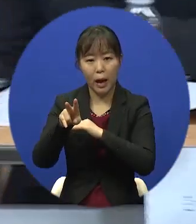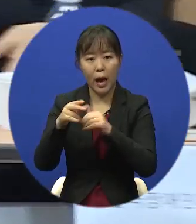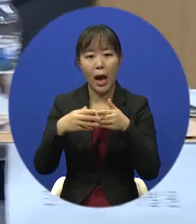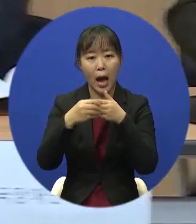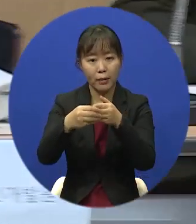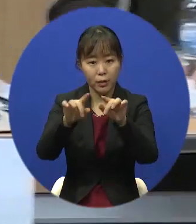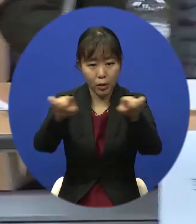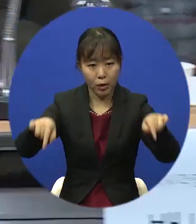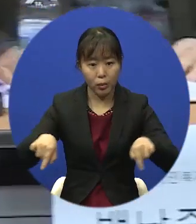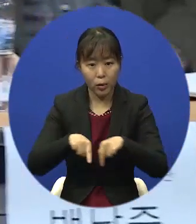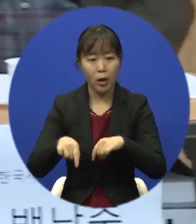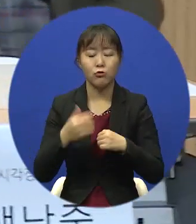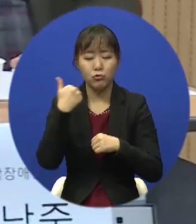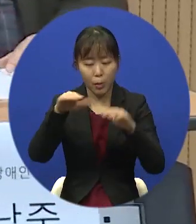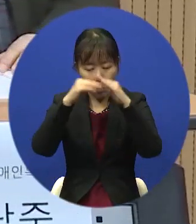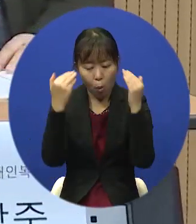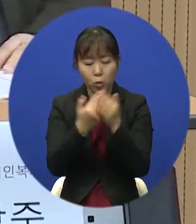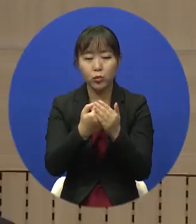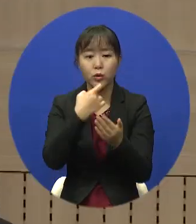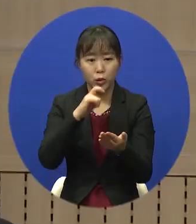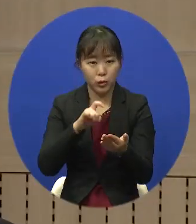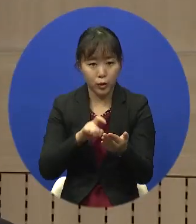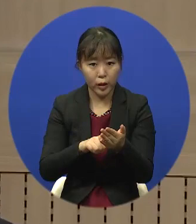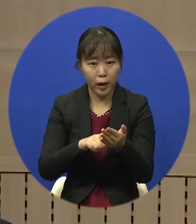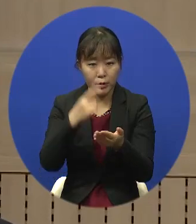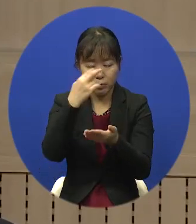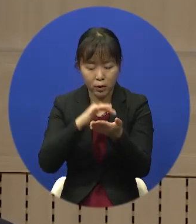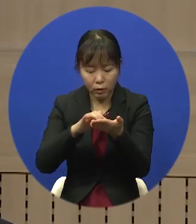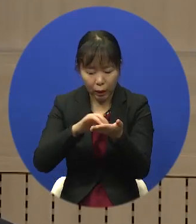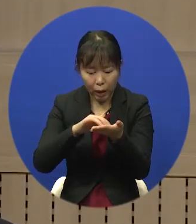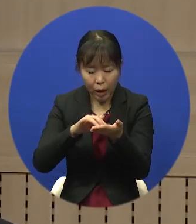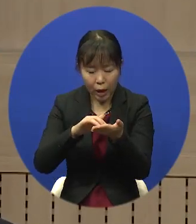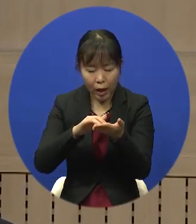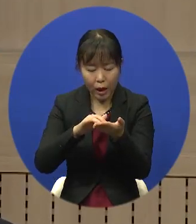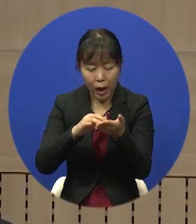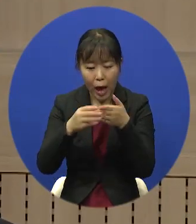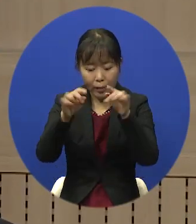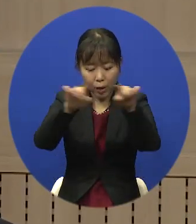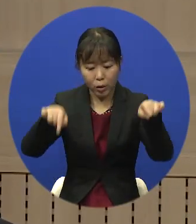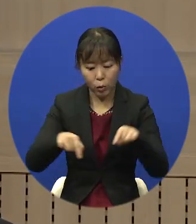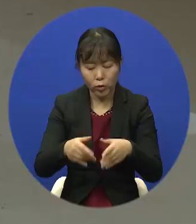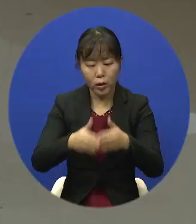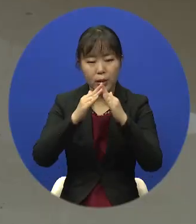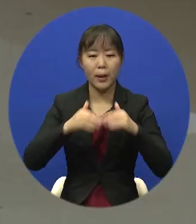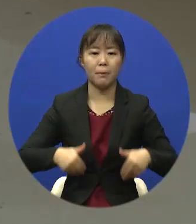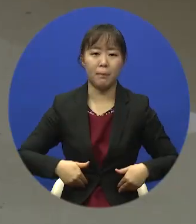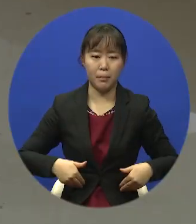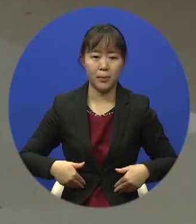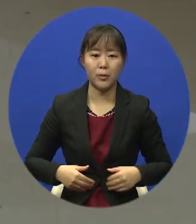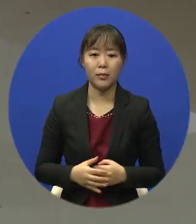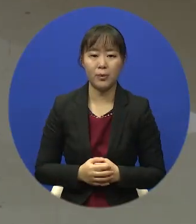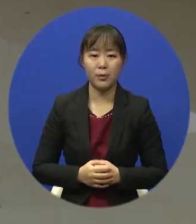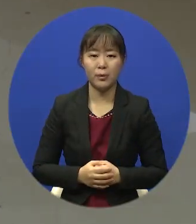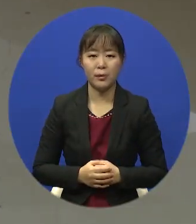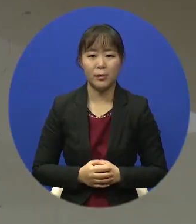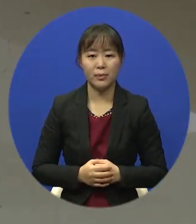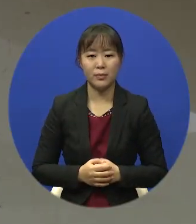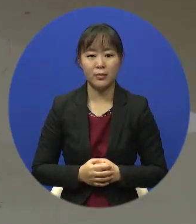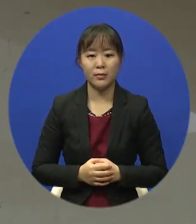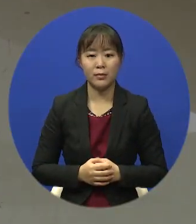안전하게 피난에 대처할 수 있도록 피난 촉지 안내도의 설치가 필요해 보입니다. 복지TV 뉴스